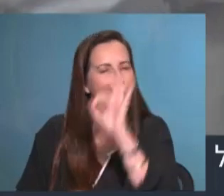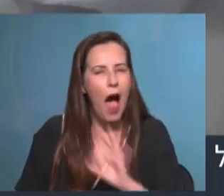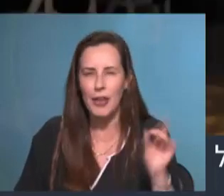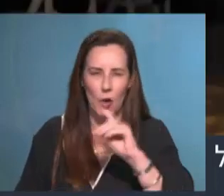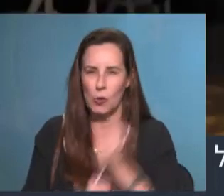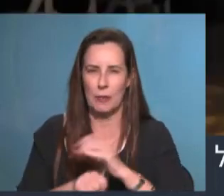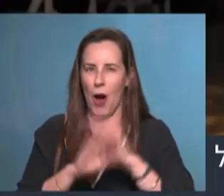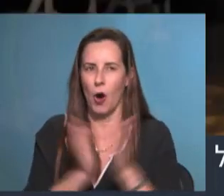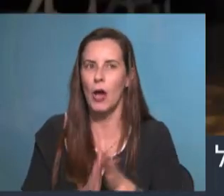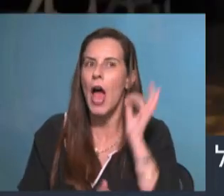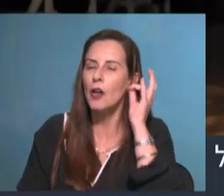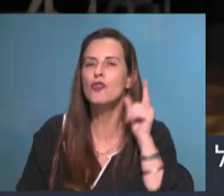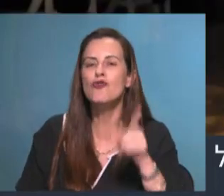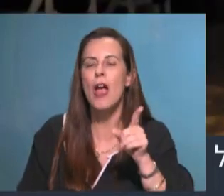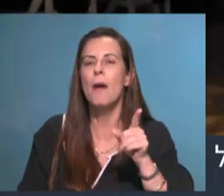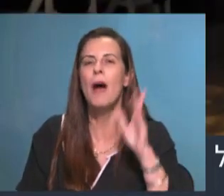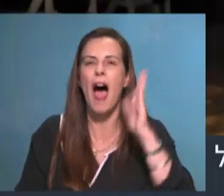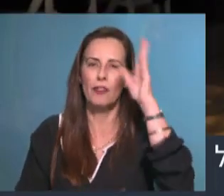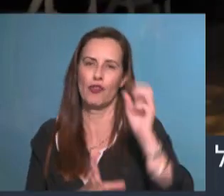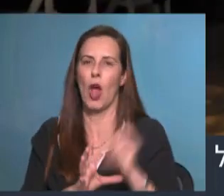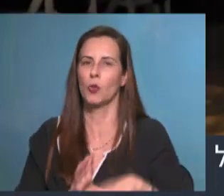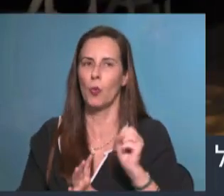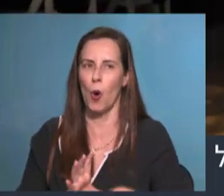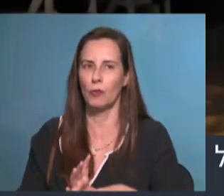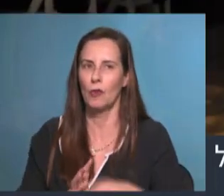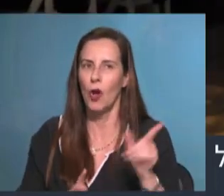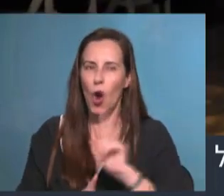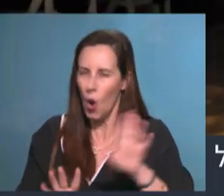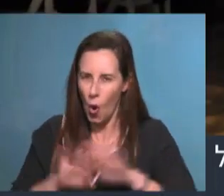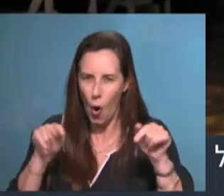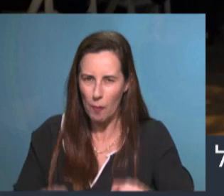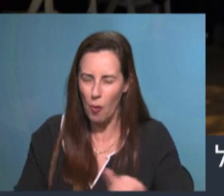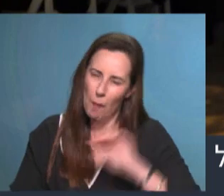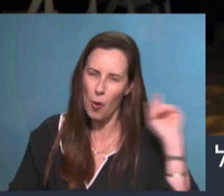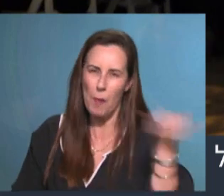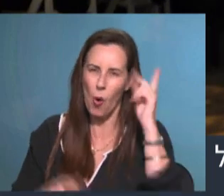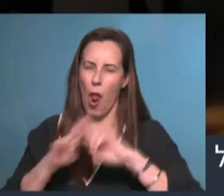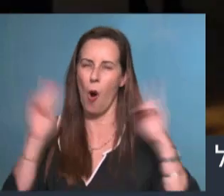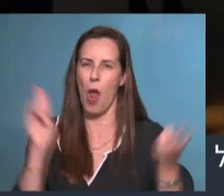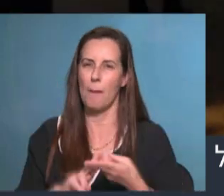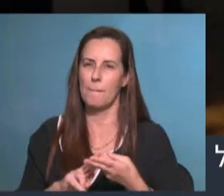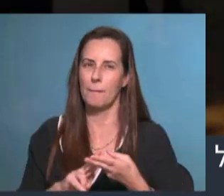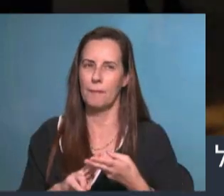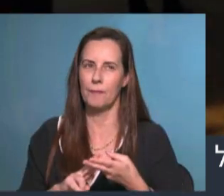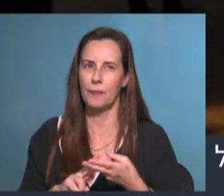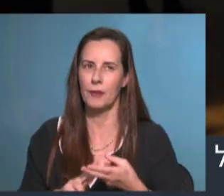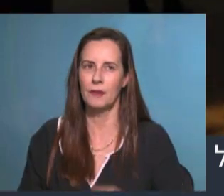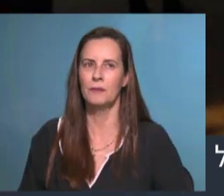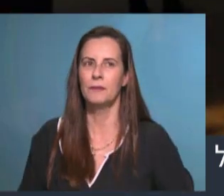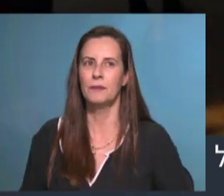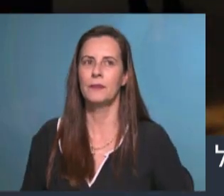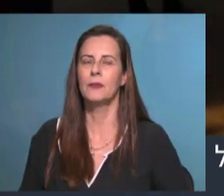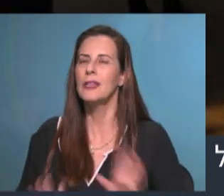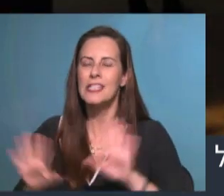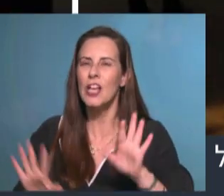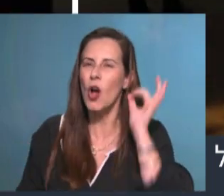ממומש. נשים הם הפיוטשר של הפילנטרופיה, לא רק פה, בכל העולם. זה לא